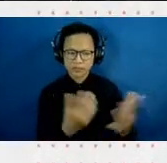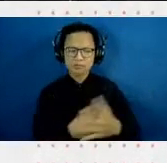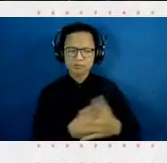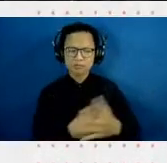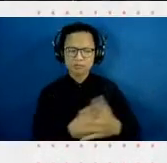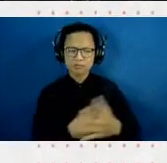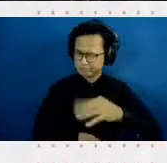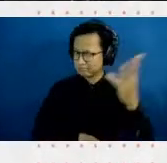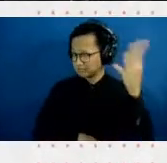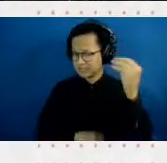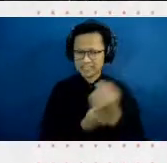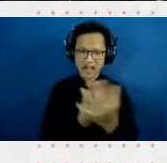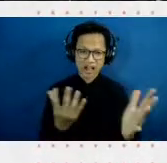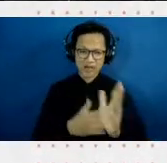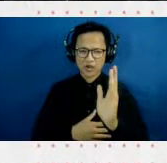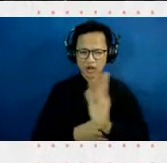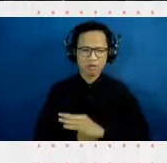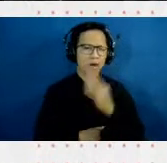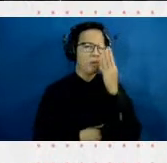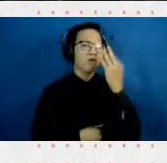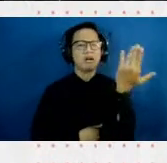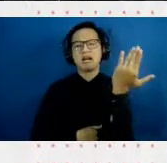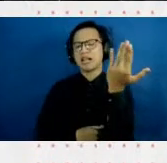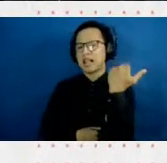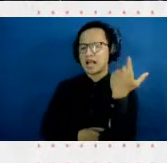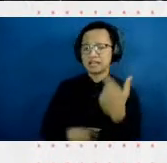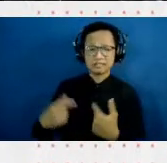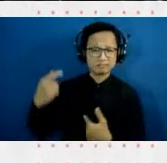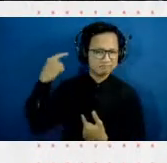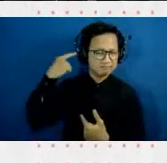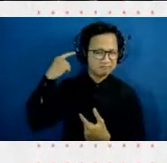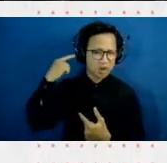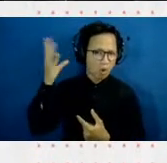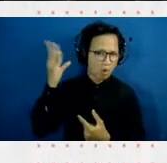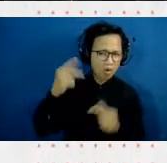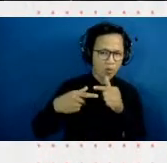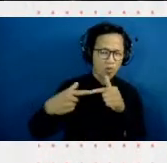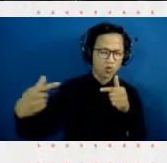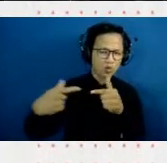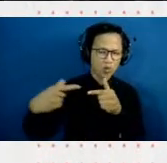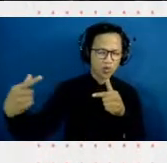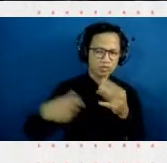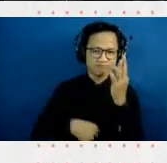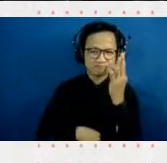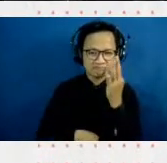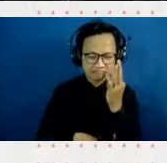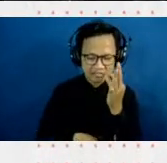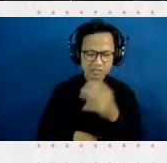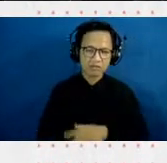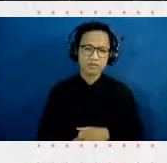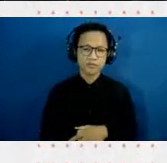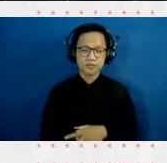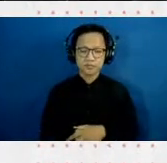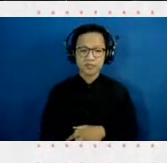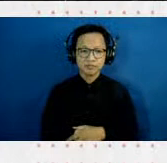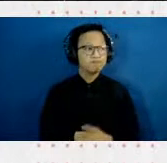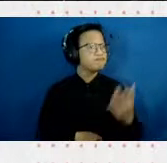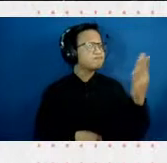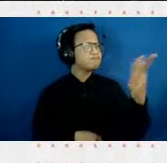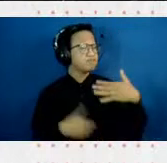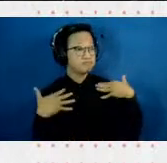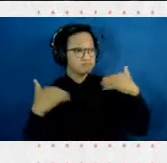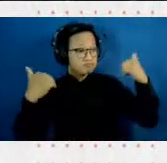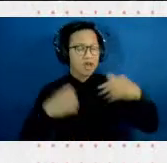Kak. Okay, sorry ya, siap. Tapi koneksinya putus-putus. Kebetulan iya, saya lagi ada gimana di luar. Gimana kabarnya, baik Kak?